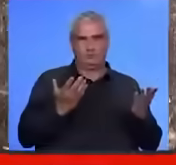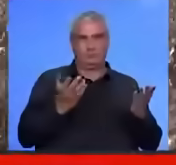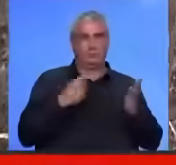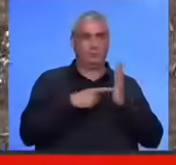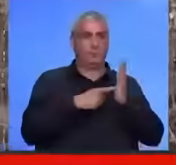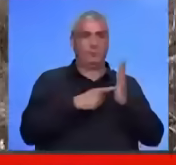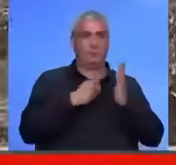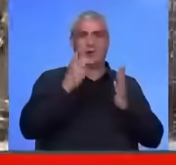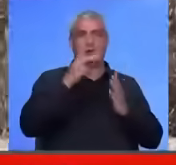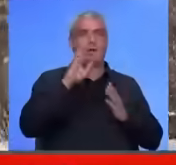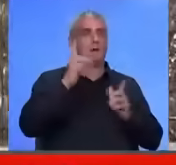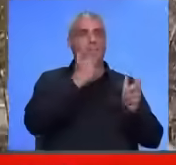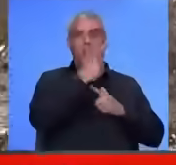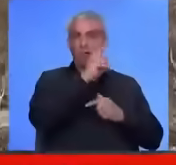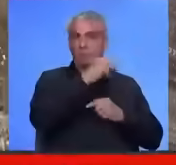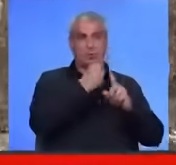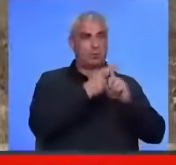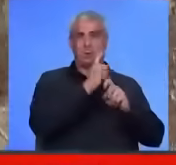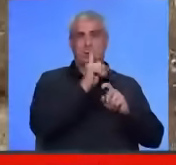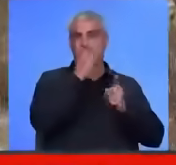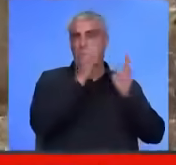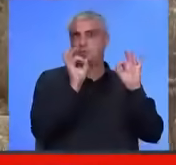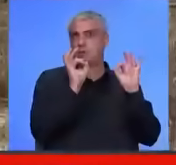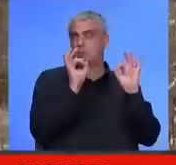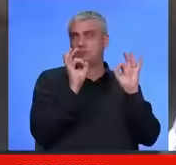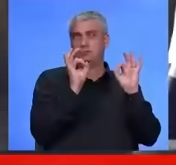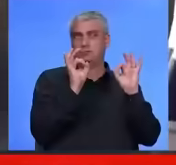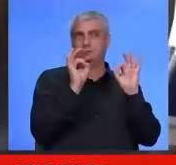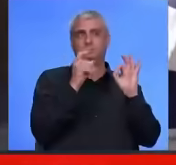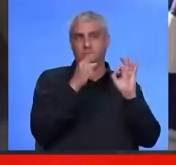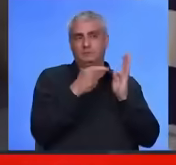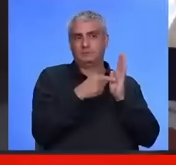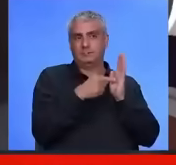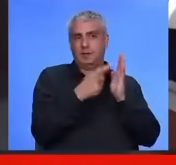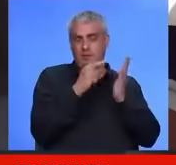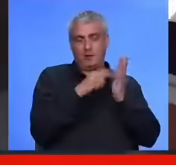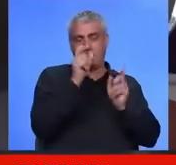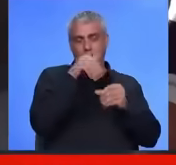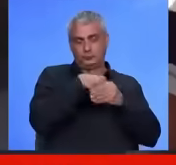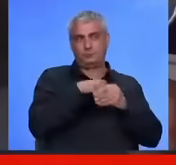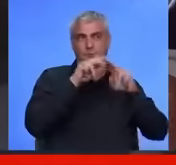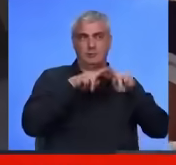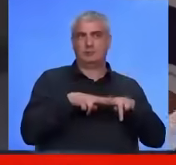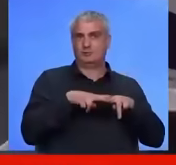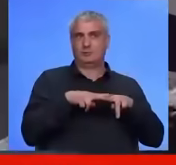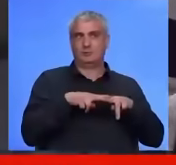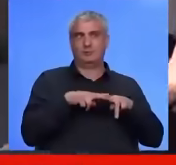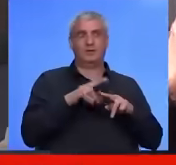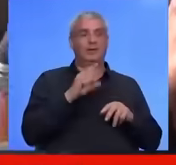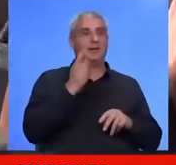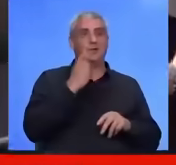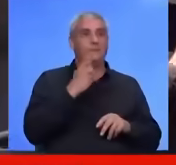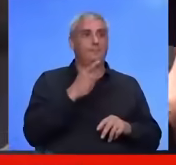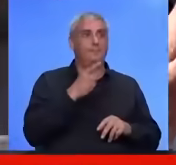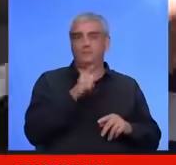דוגמה את מעלות ואת נעריה ש... לא ירו עליהם, וזה מסיבה אחת שהתושבים נשארו. זאת אומרת, אם היו פה תושבים... ופה אף